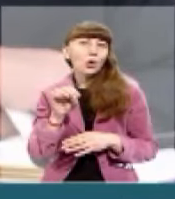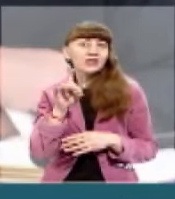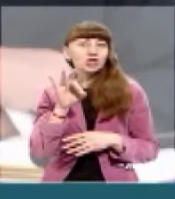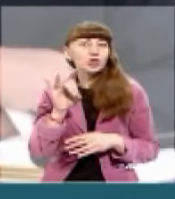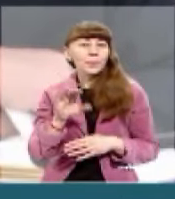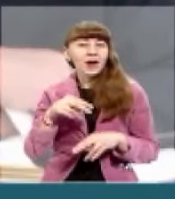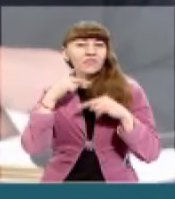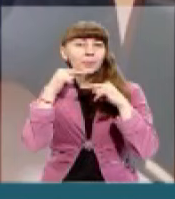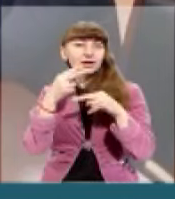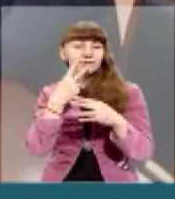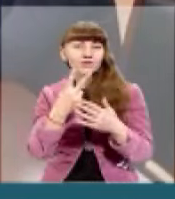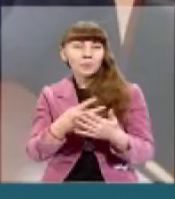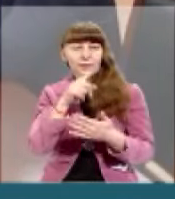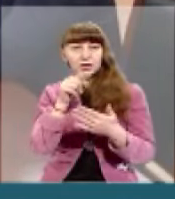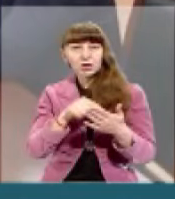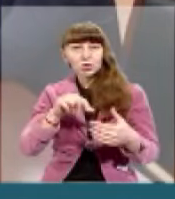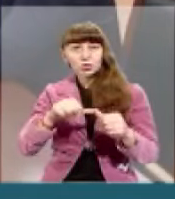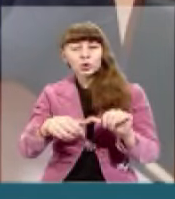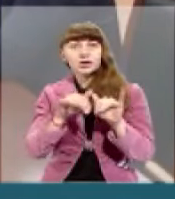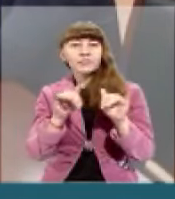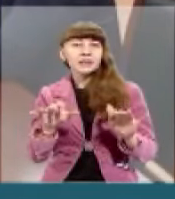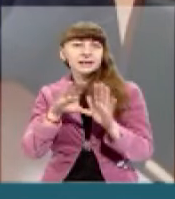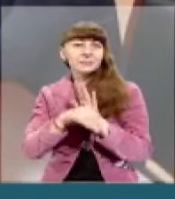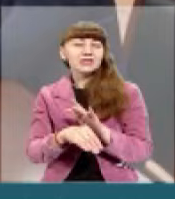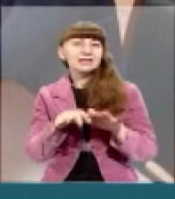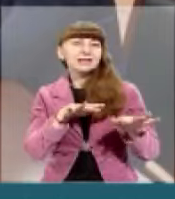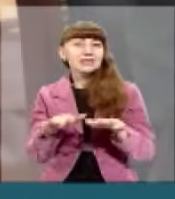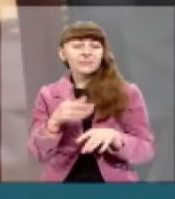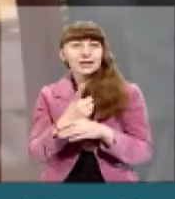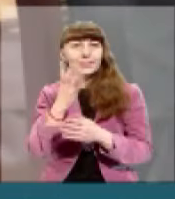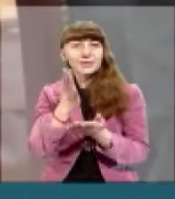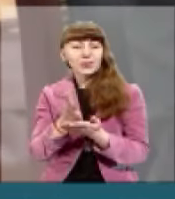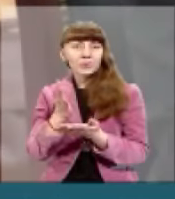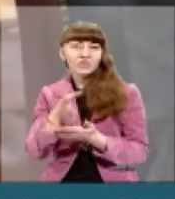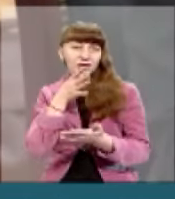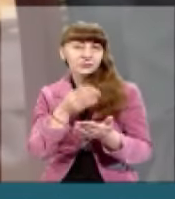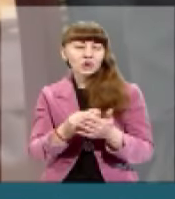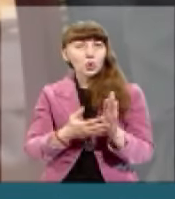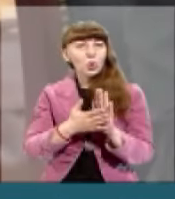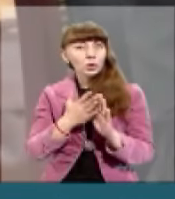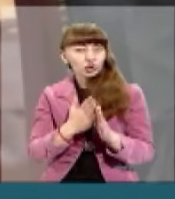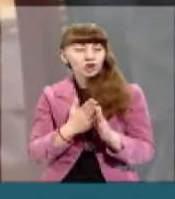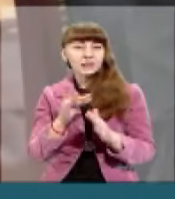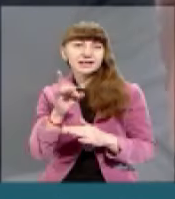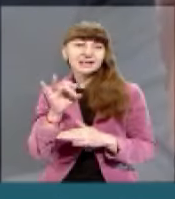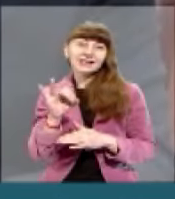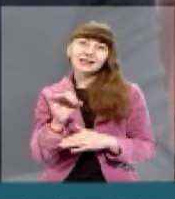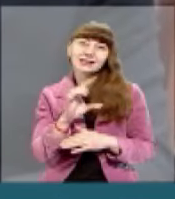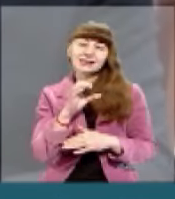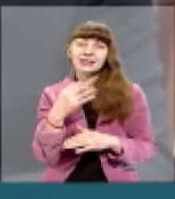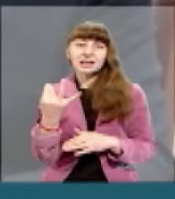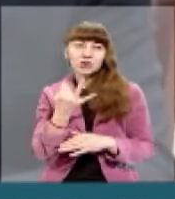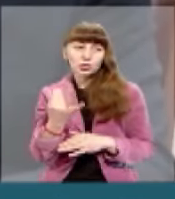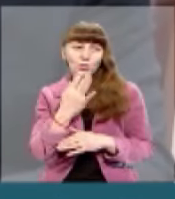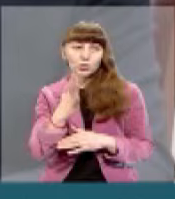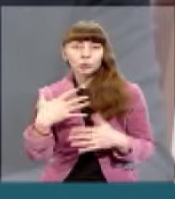остановился на вопросах устойчивого развития и принятия совместных действий в этом направлении. В свою очередь Маргаритис Хинас выразил